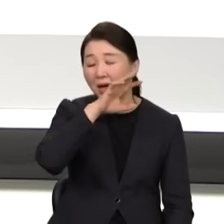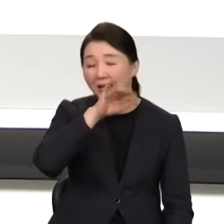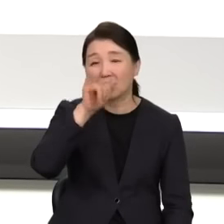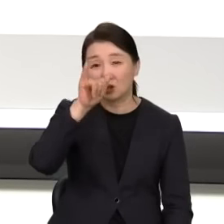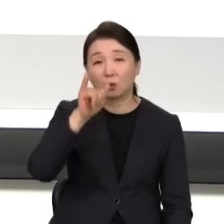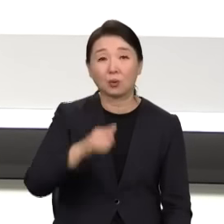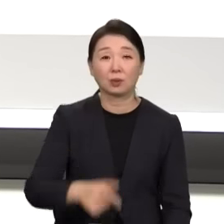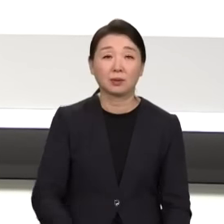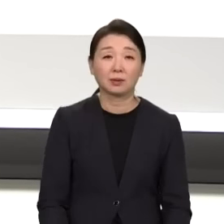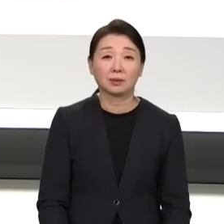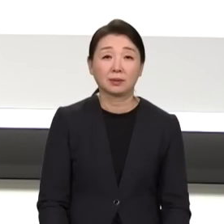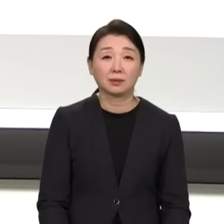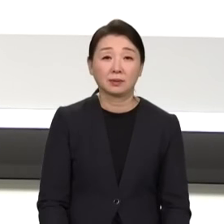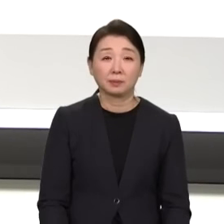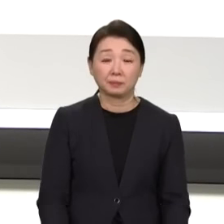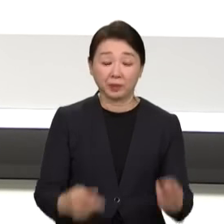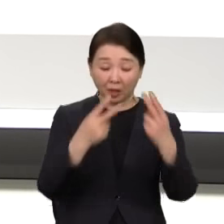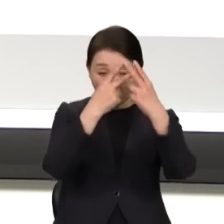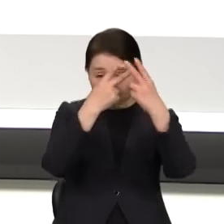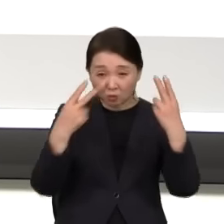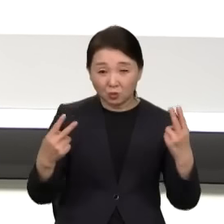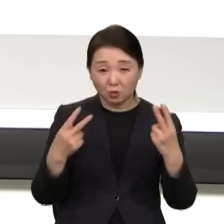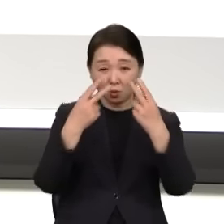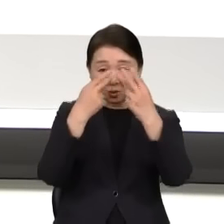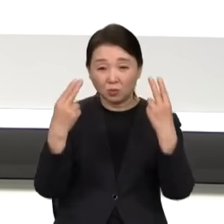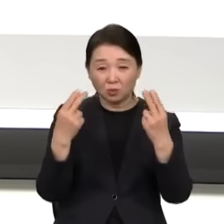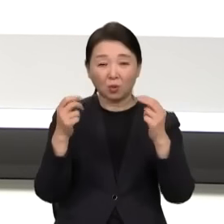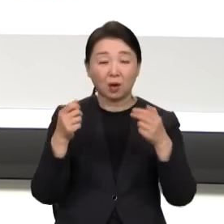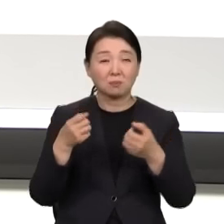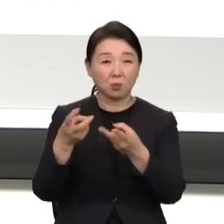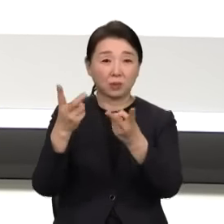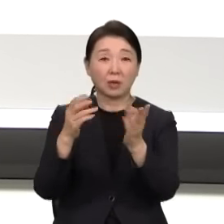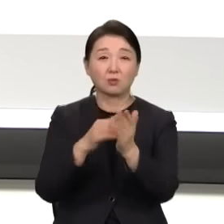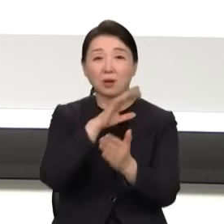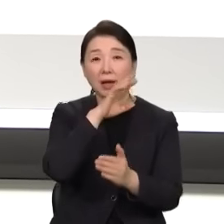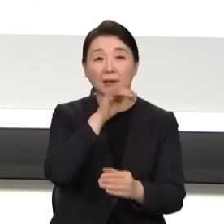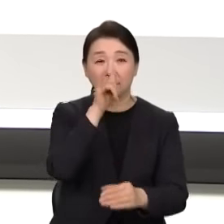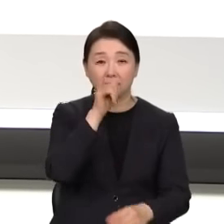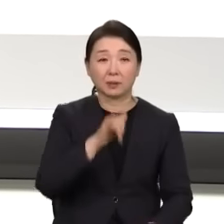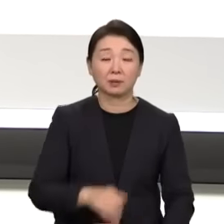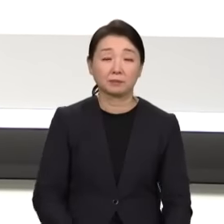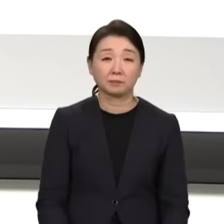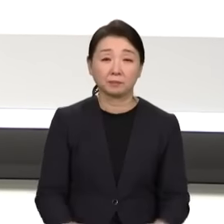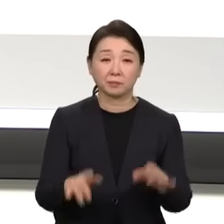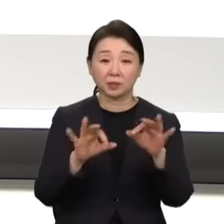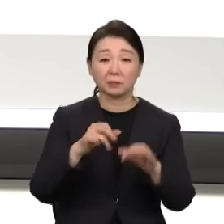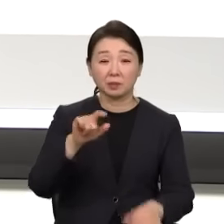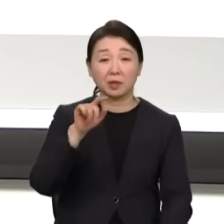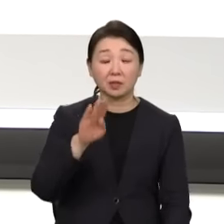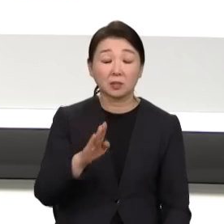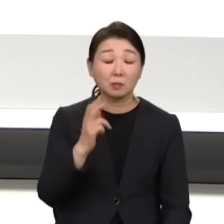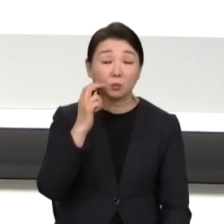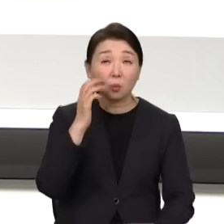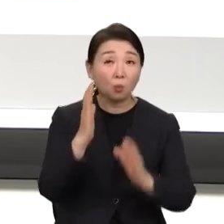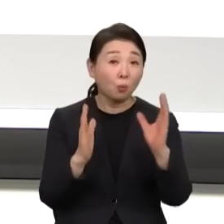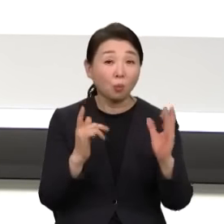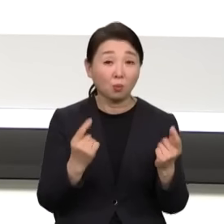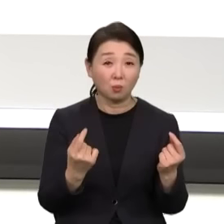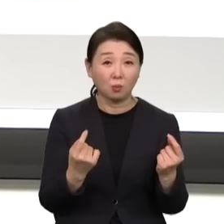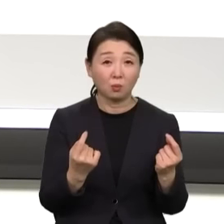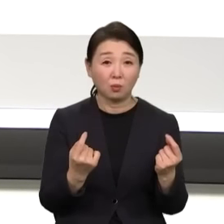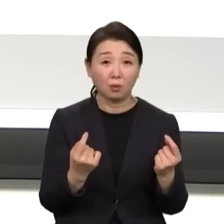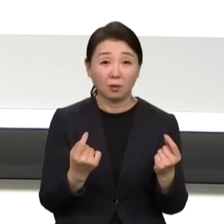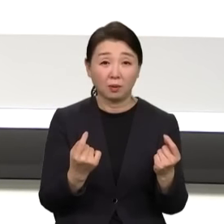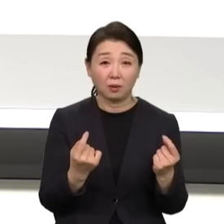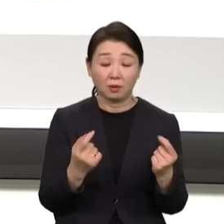끊어지지 않고 있고요 이렇게 근조 화을 계속 보내고 항의하고 있다고 합니다 김재석 의원 도봉이 아아 지역구가 그렇습니다